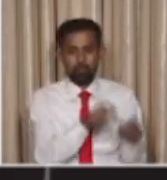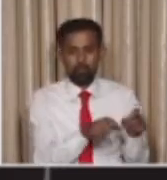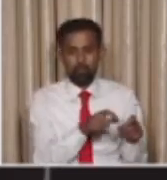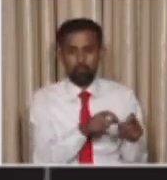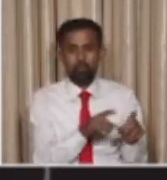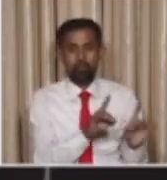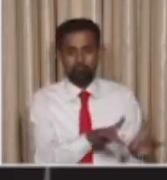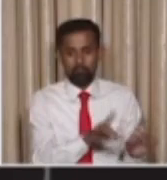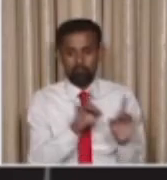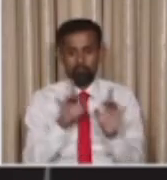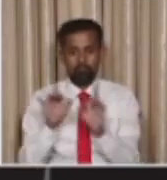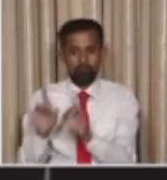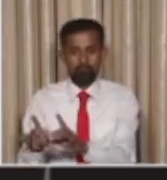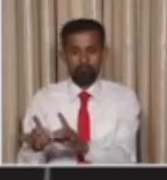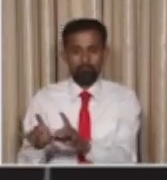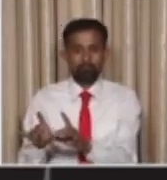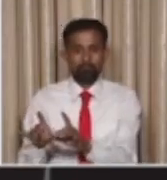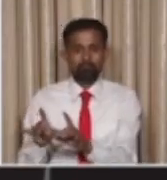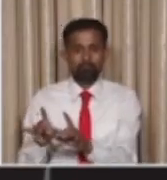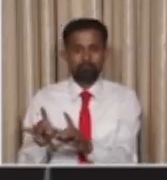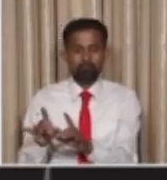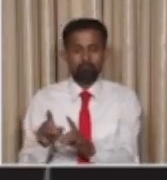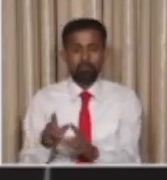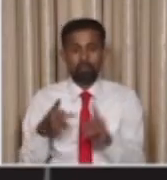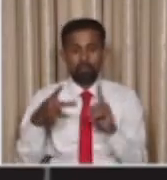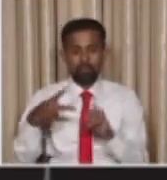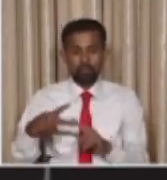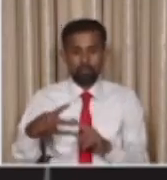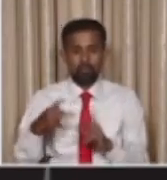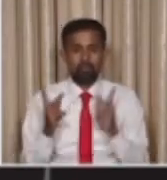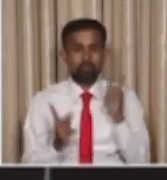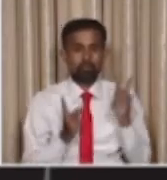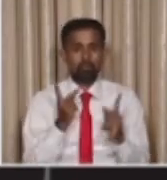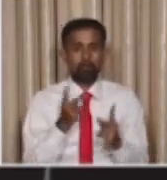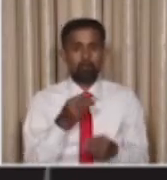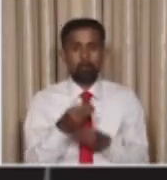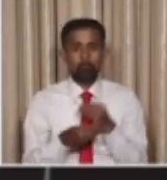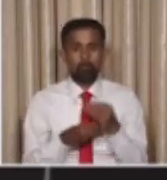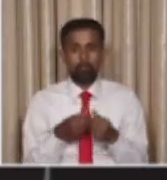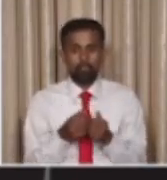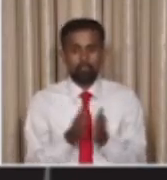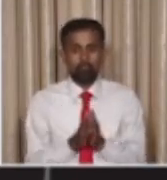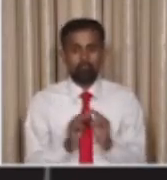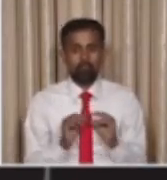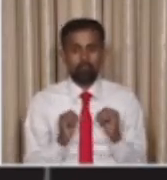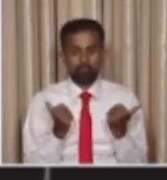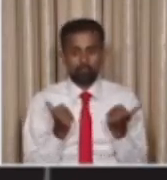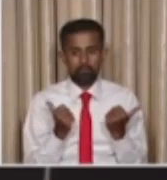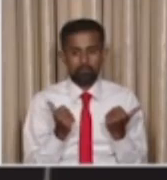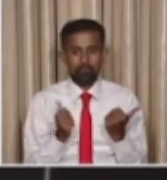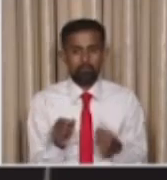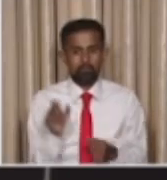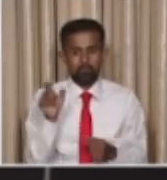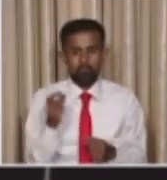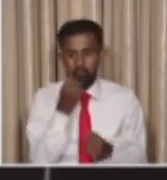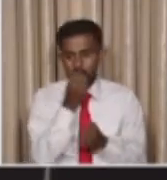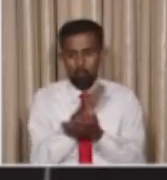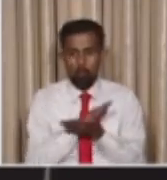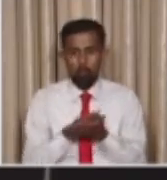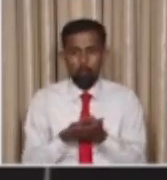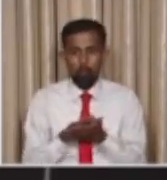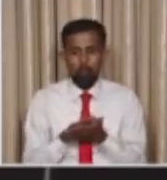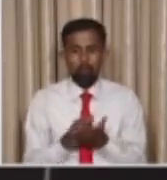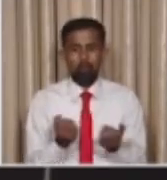හා සමගාමීව සාපේක්ෂව දෙවෙනි තැනට ඉන්නේ සංචාරක ශේෂයෙන් තමන්ගේ ජීවනාලිය කරන අය. ඒතර හෝටල් ශේෂය